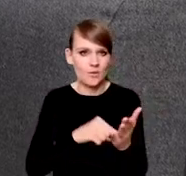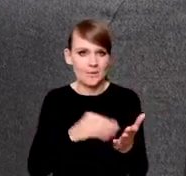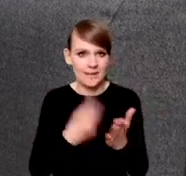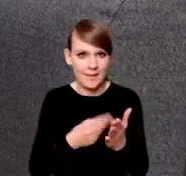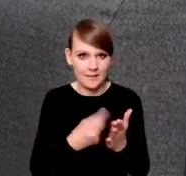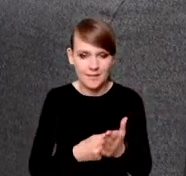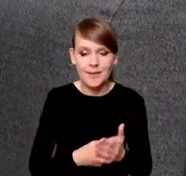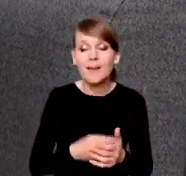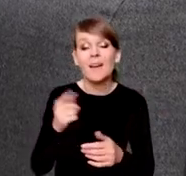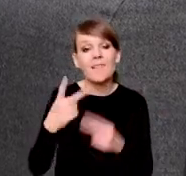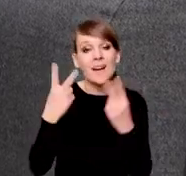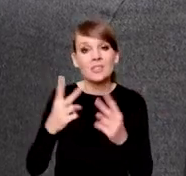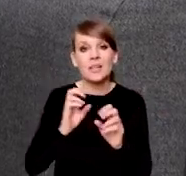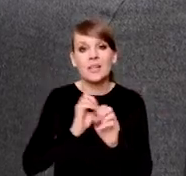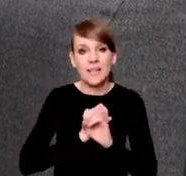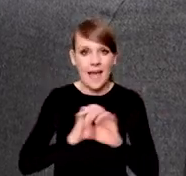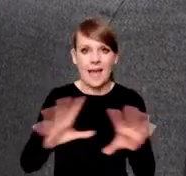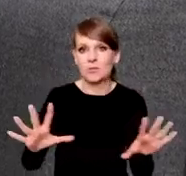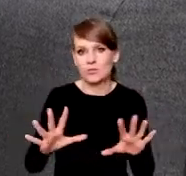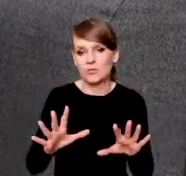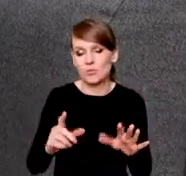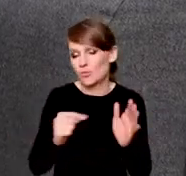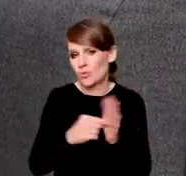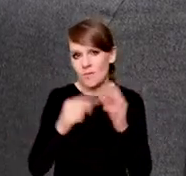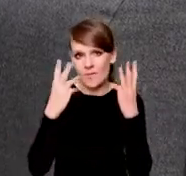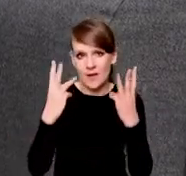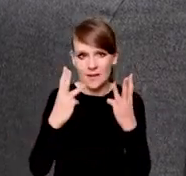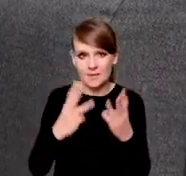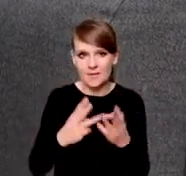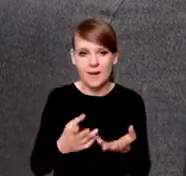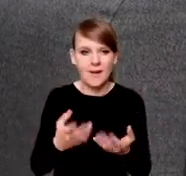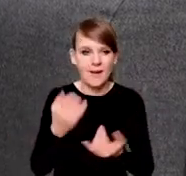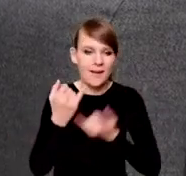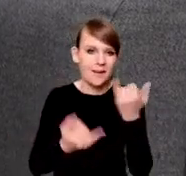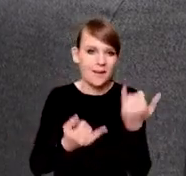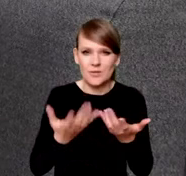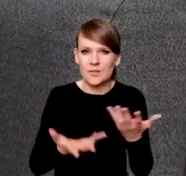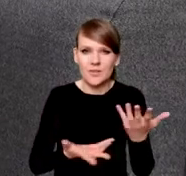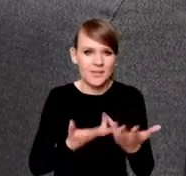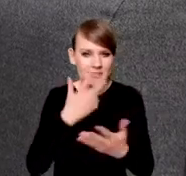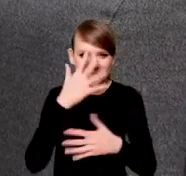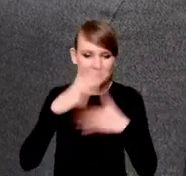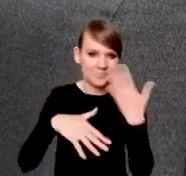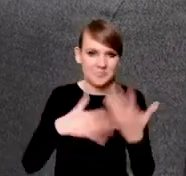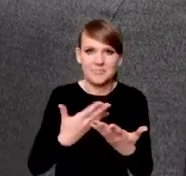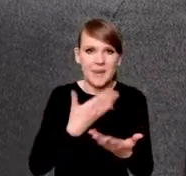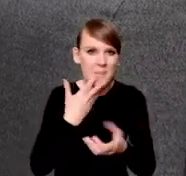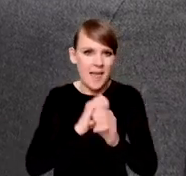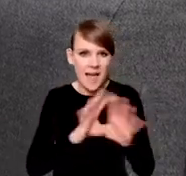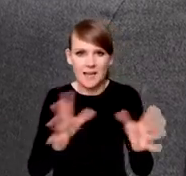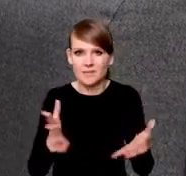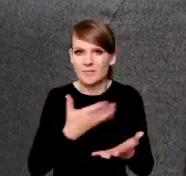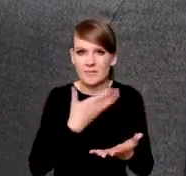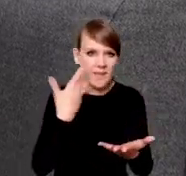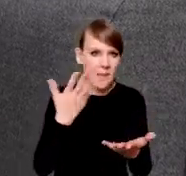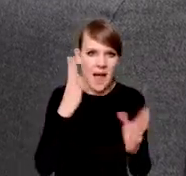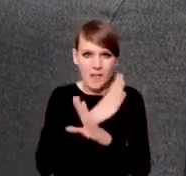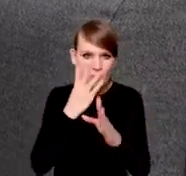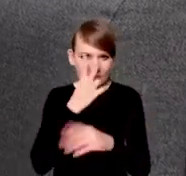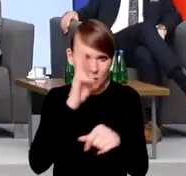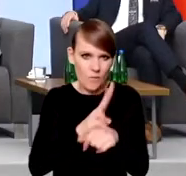prostu niezwykle ważna. Właściwie bez tej transparentności budowanie atmosfery zaufania nie będzie możliwe.